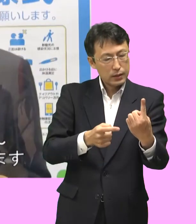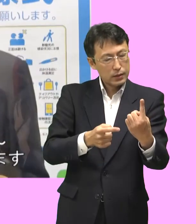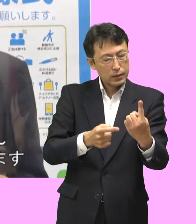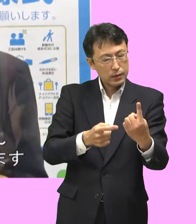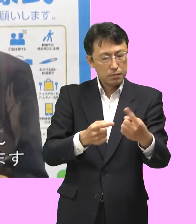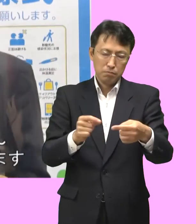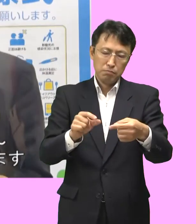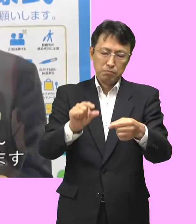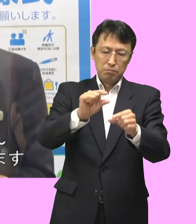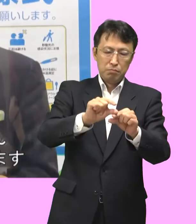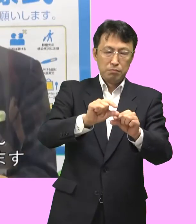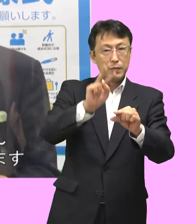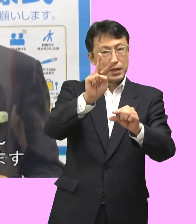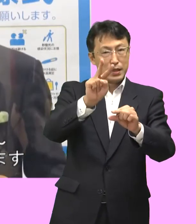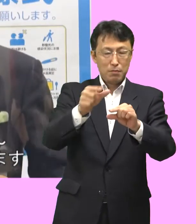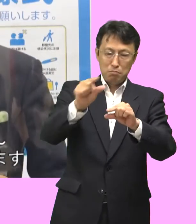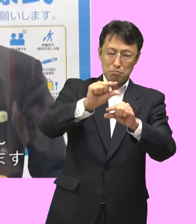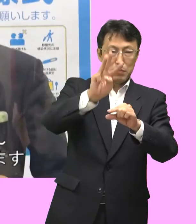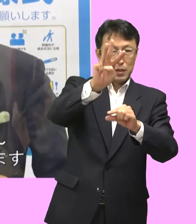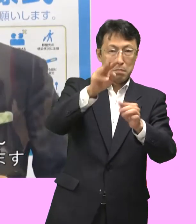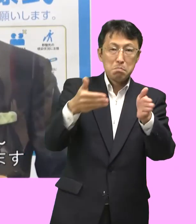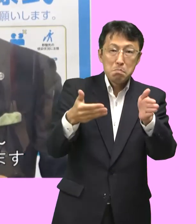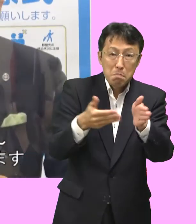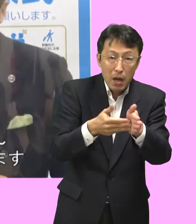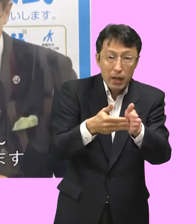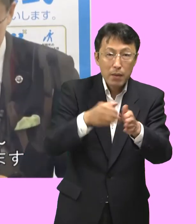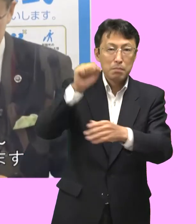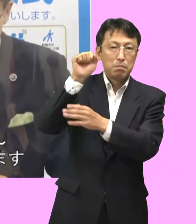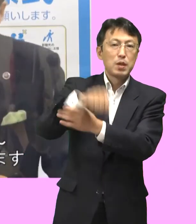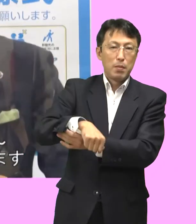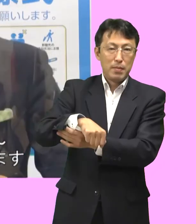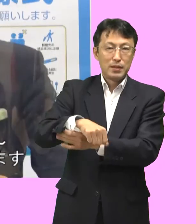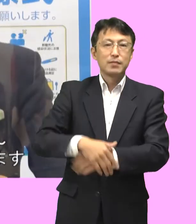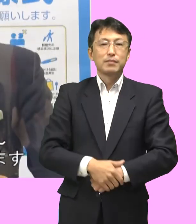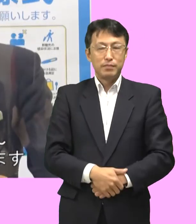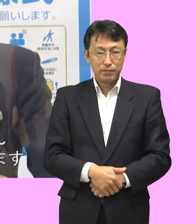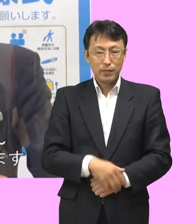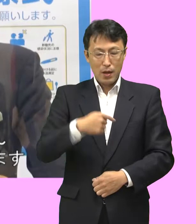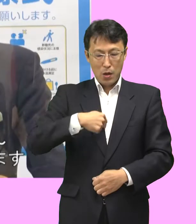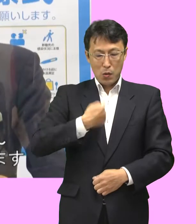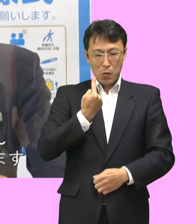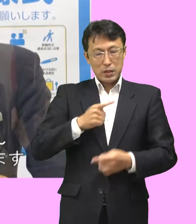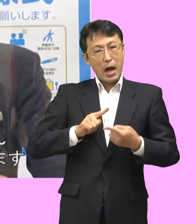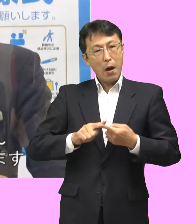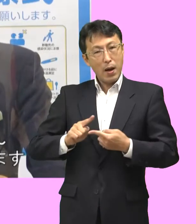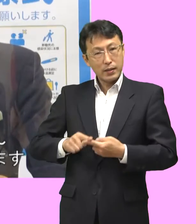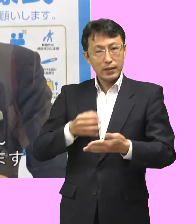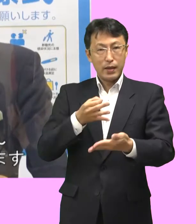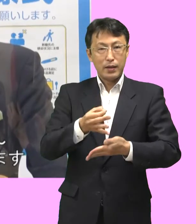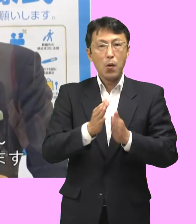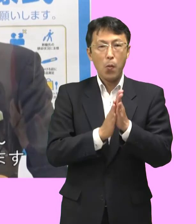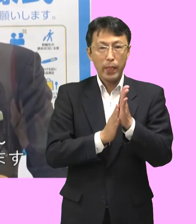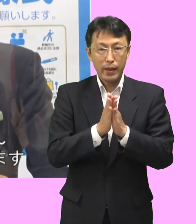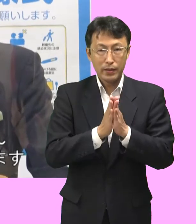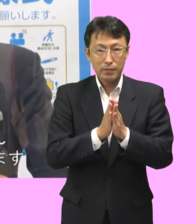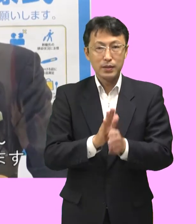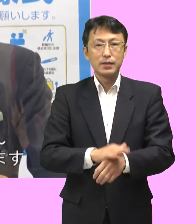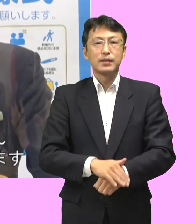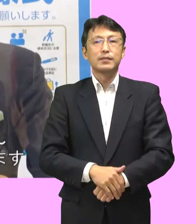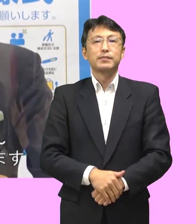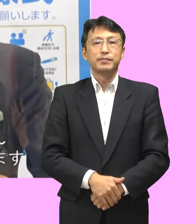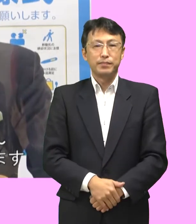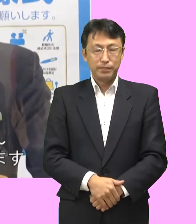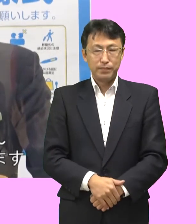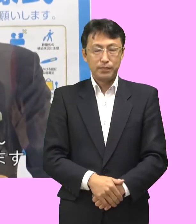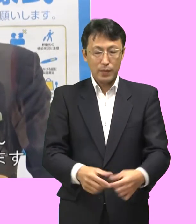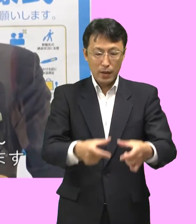用したい、額に応じてお申し込みいただければというふうに思います。まあ、なお1セットは、L クーポン1